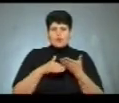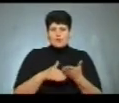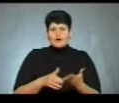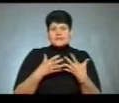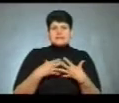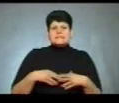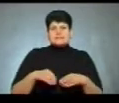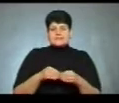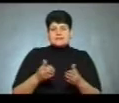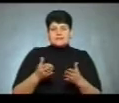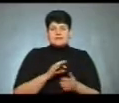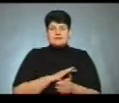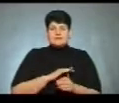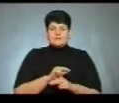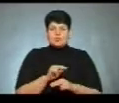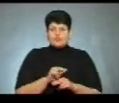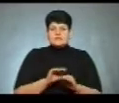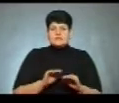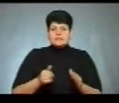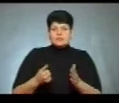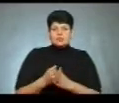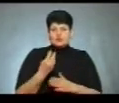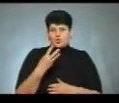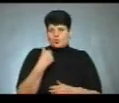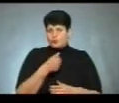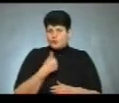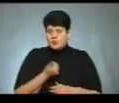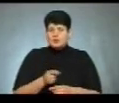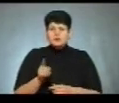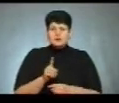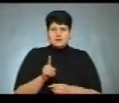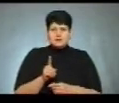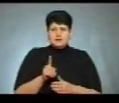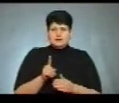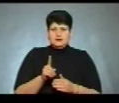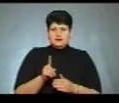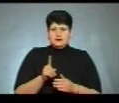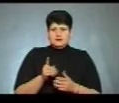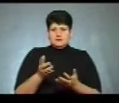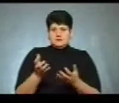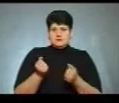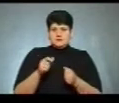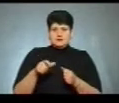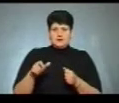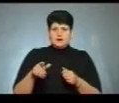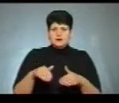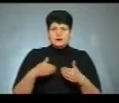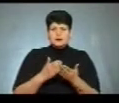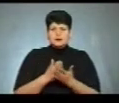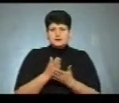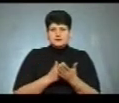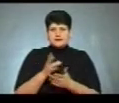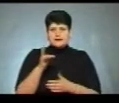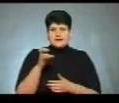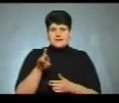сім'ям, яким виховуються діти до 3-річного віку, власне, щодо винайму людей, які надають послуги